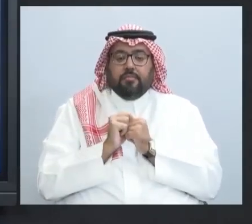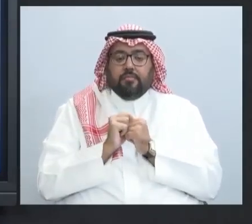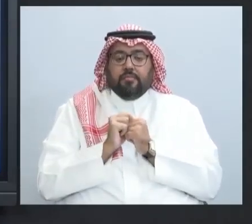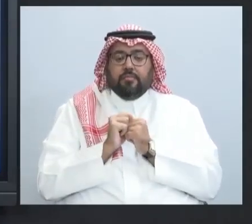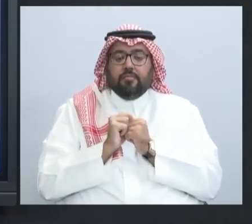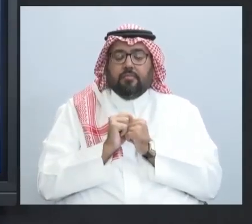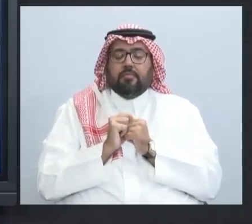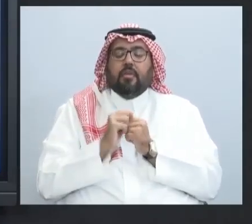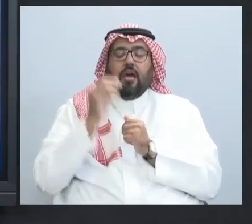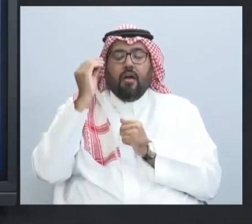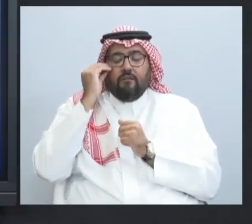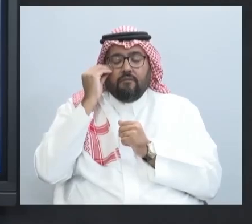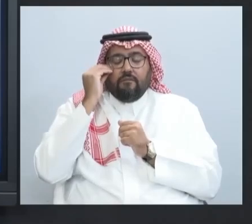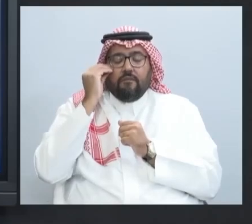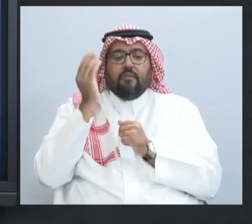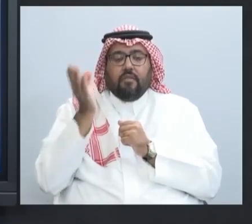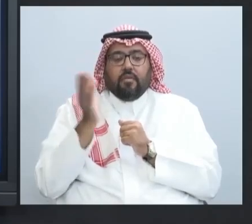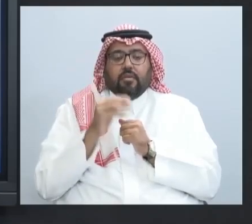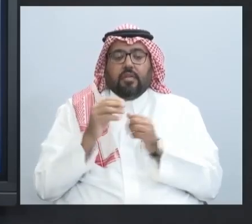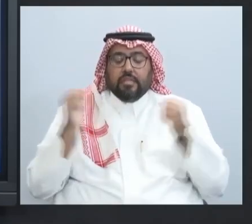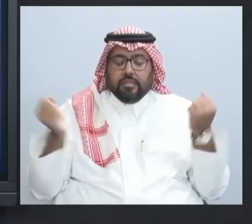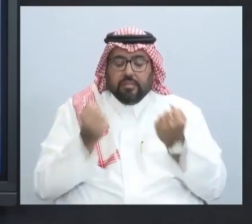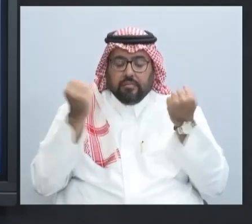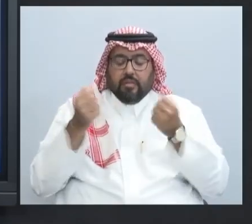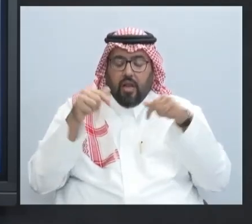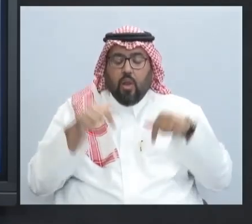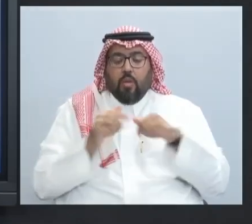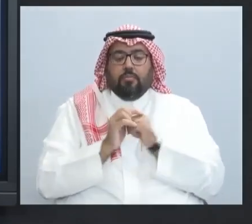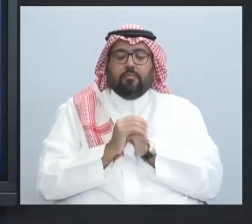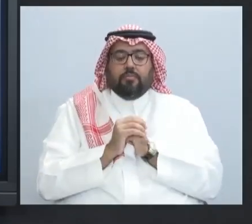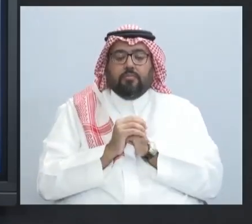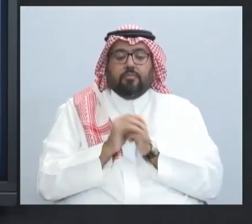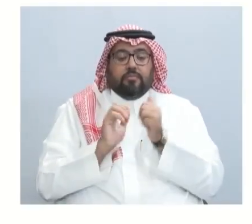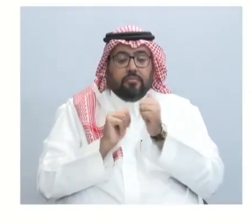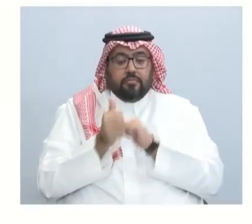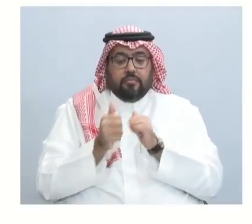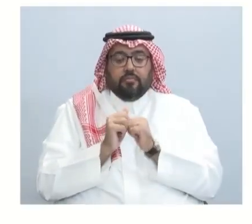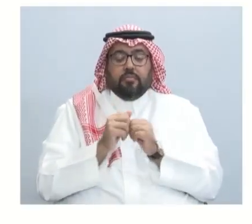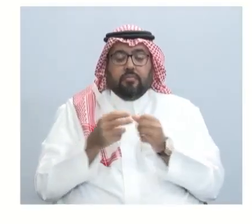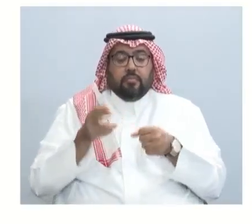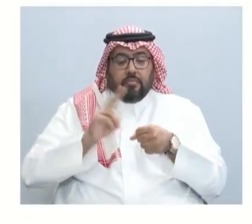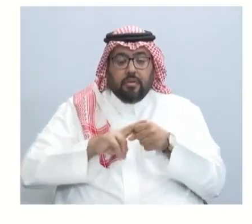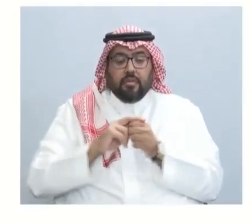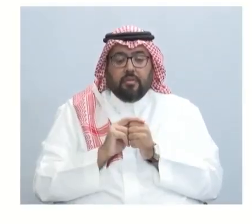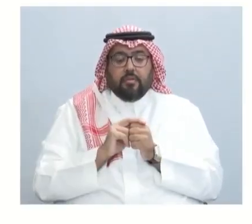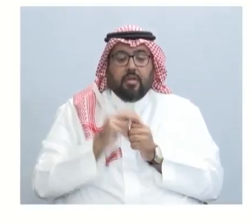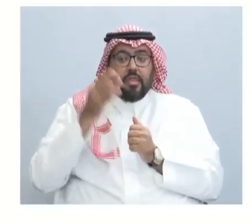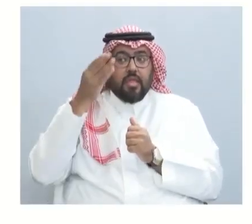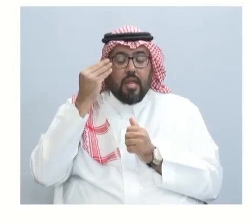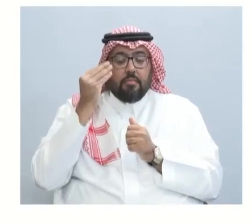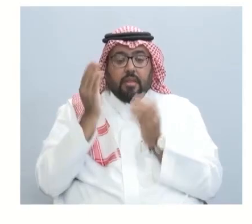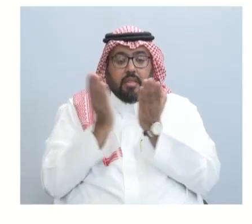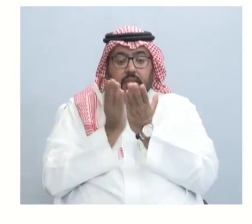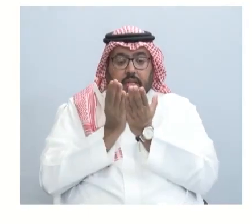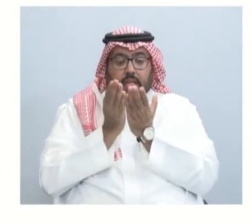وسوف نتعرف على ذلك من خلال انشطه هذا اليوم لننطلق ونراجع كذلك ما تعلمناه في